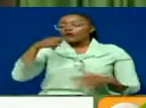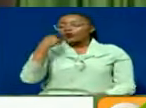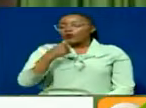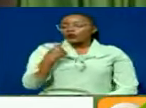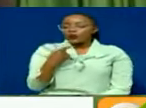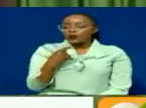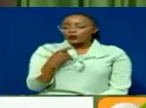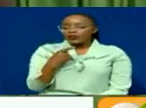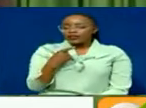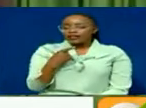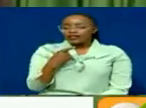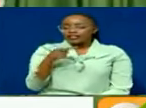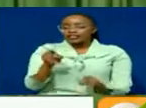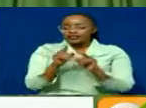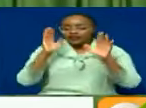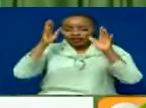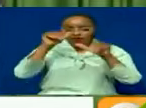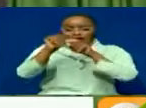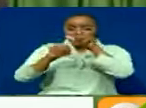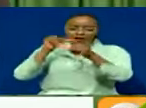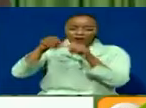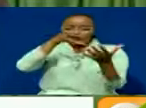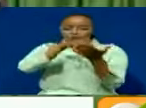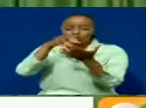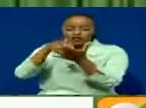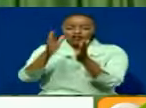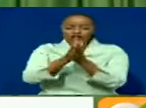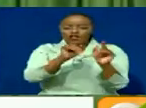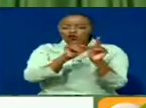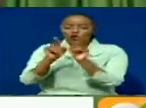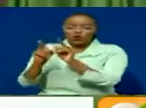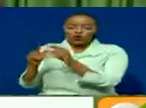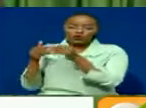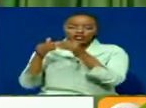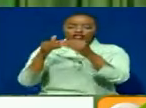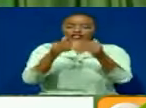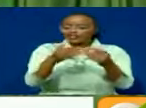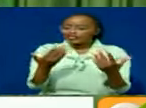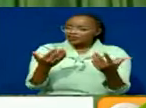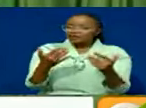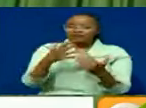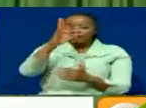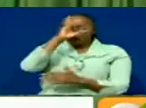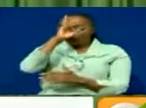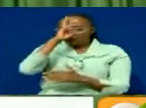wanaoshughulika na mambo ya vyeo na mamlaka na askari,